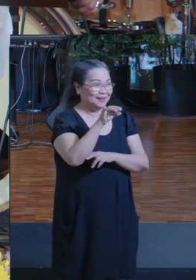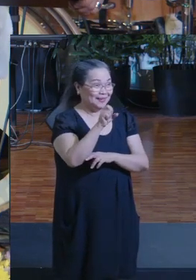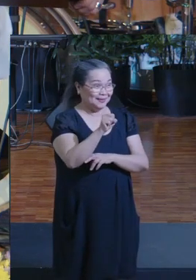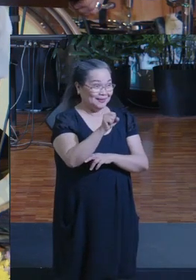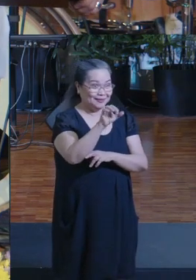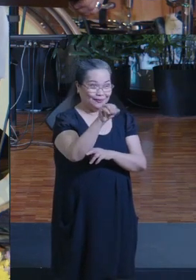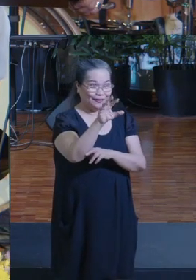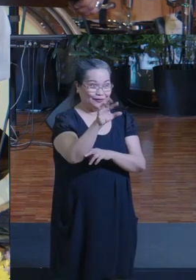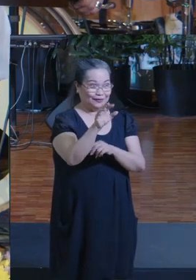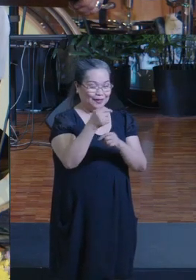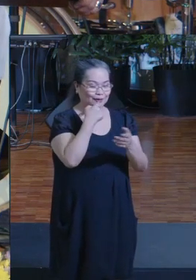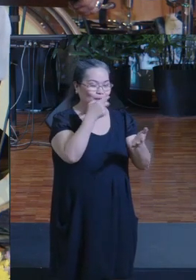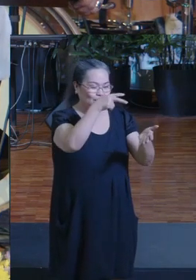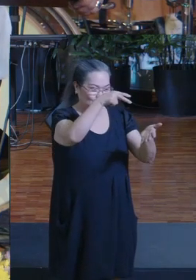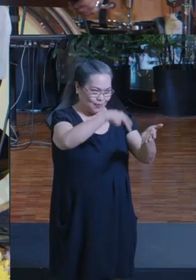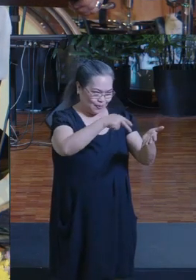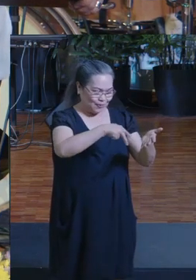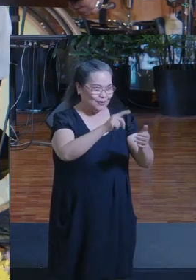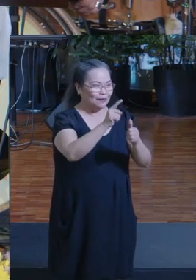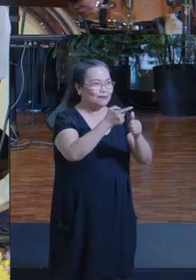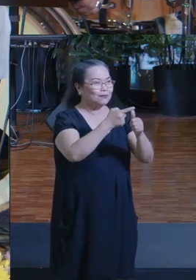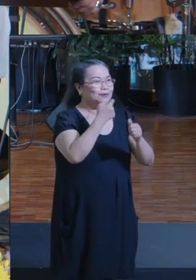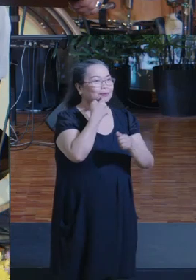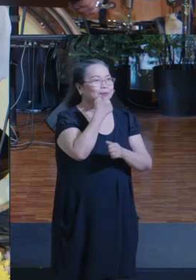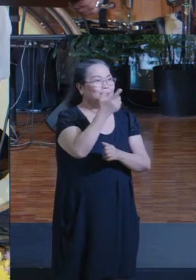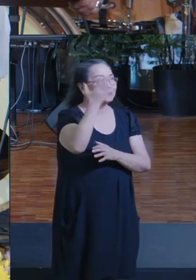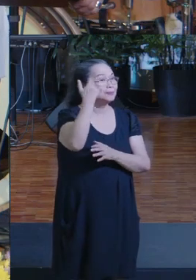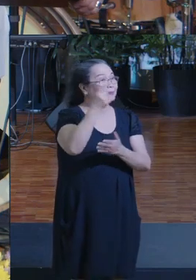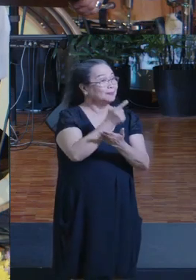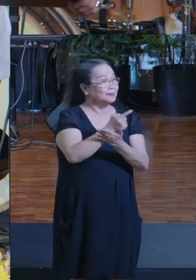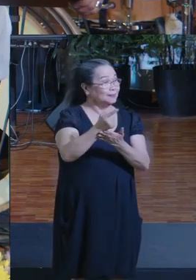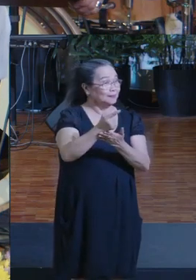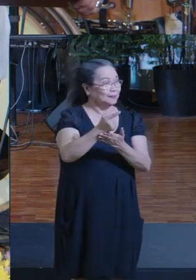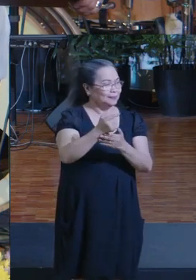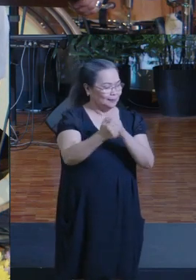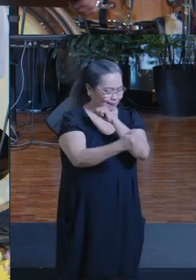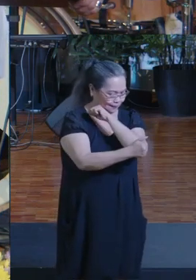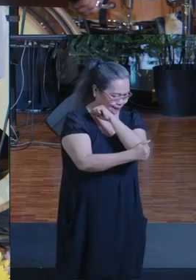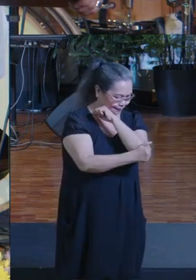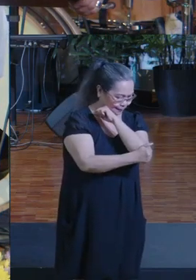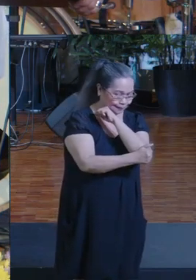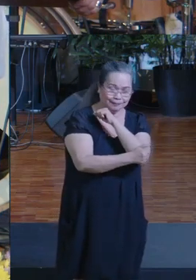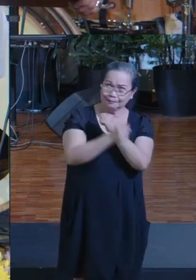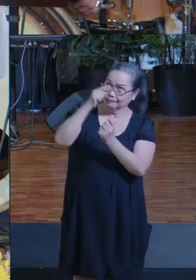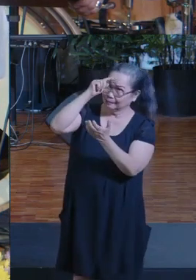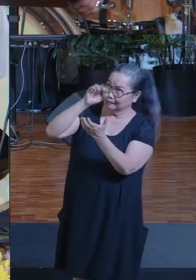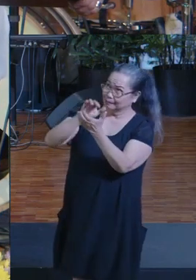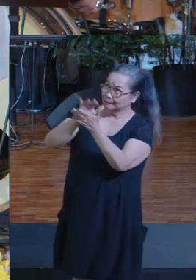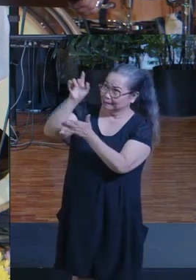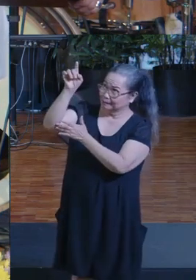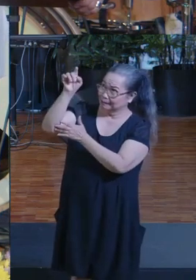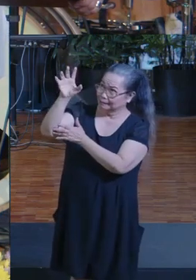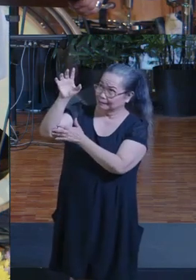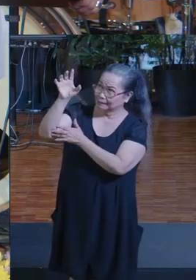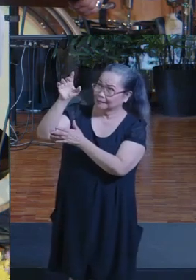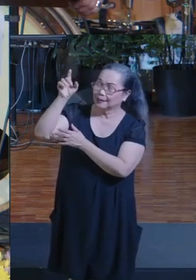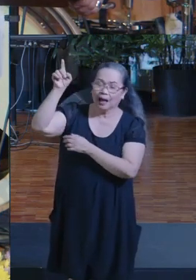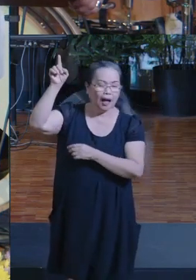po, doon po natin nabasa yung una natin sinabi last week. And Abraham believed God, and he counted it to him